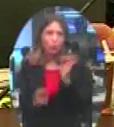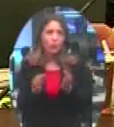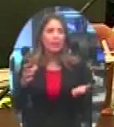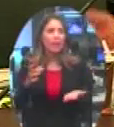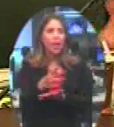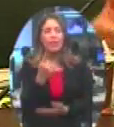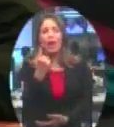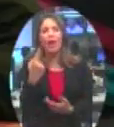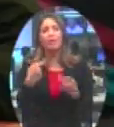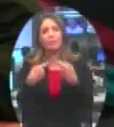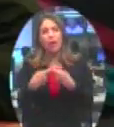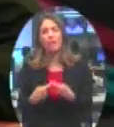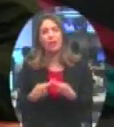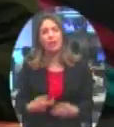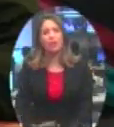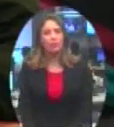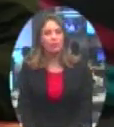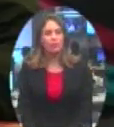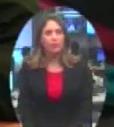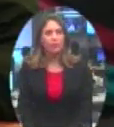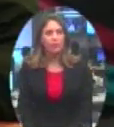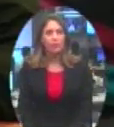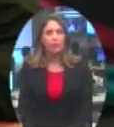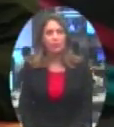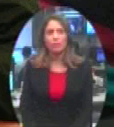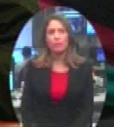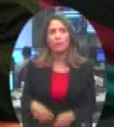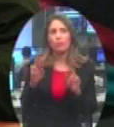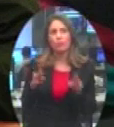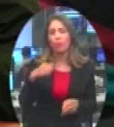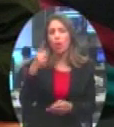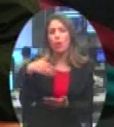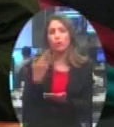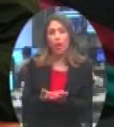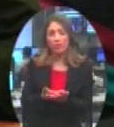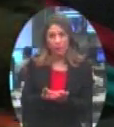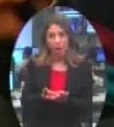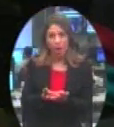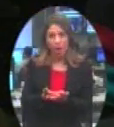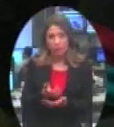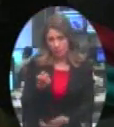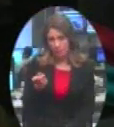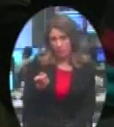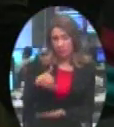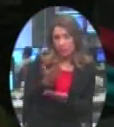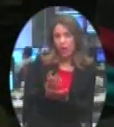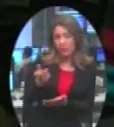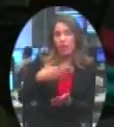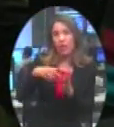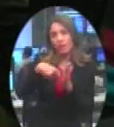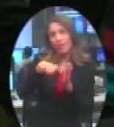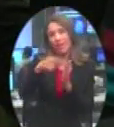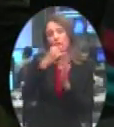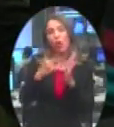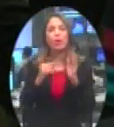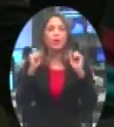מעמיתיהם למשכן. לא ניתן לומר שההצעה כפי שמוצעת שמבקשת לתקן את חוק היסוד